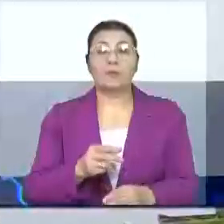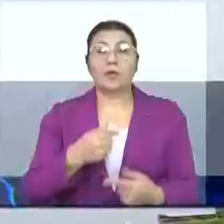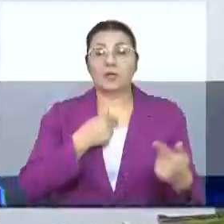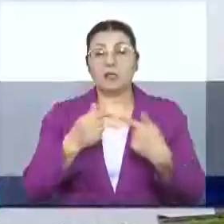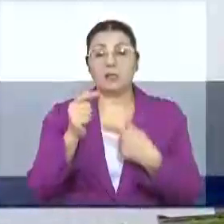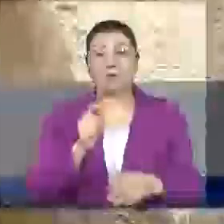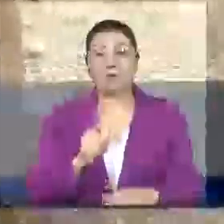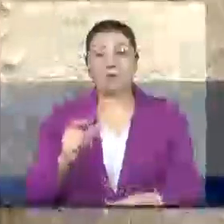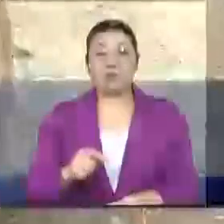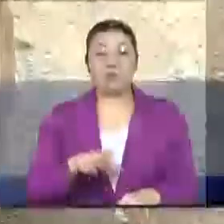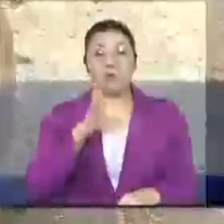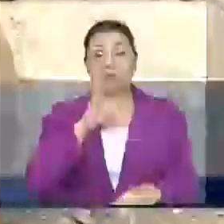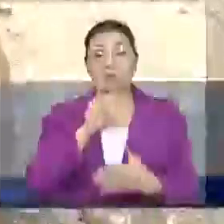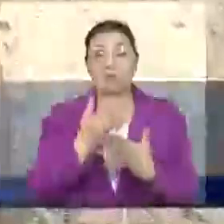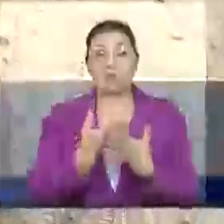адамдарды